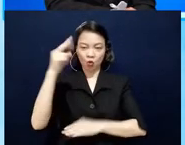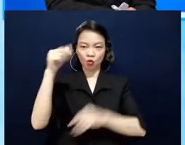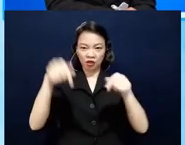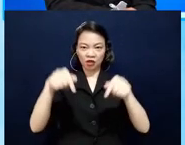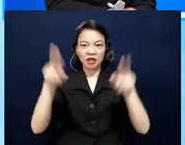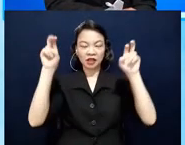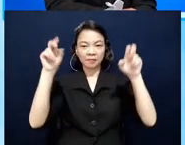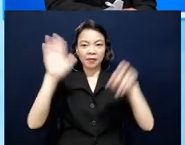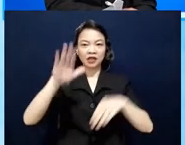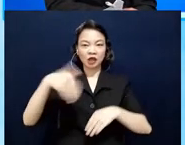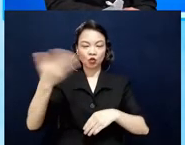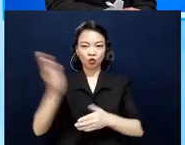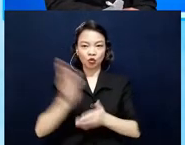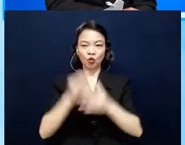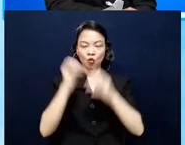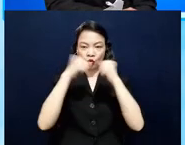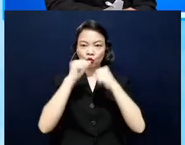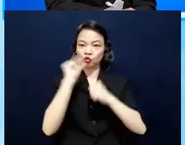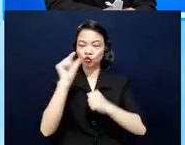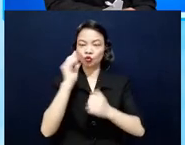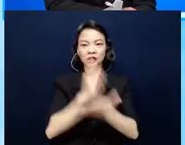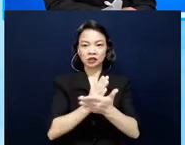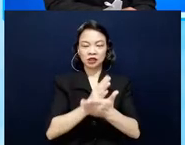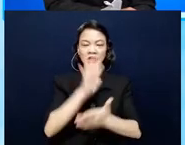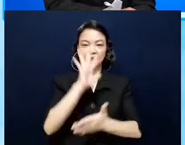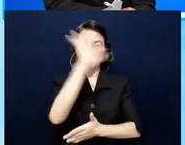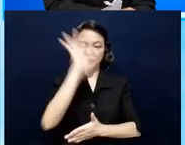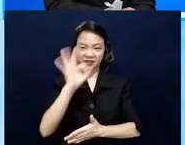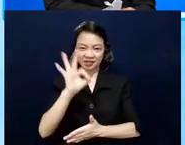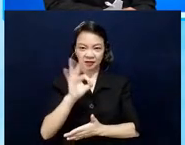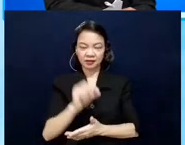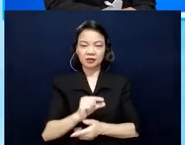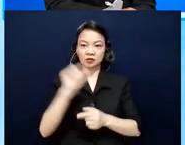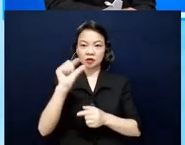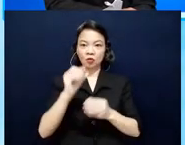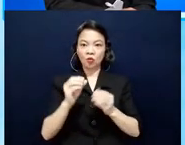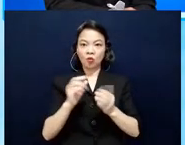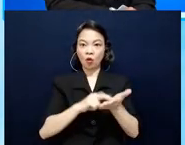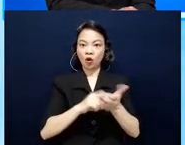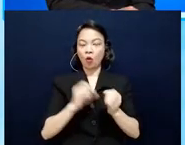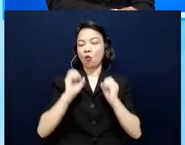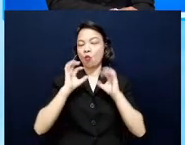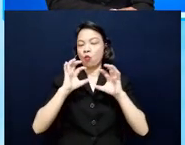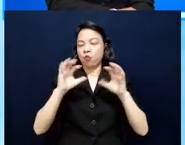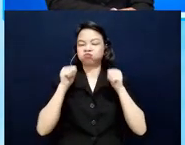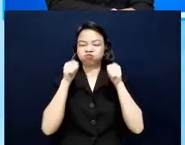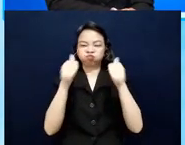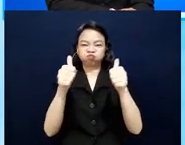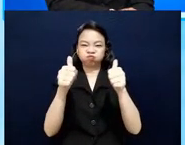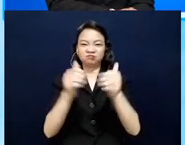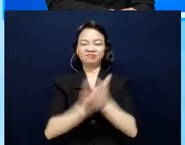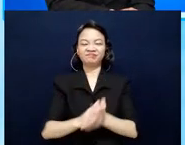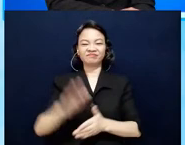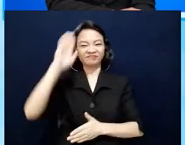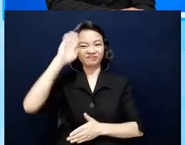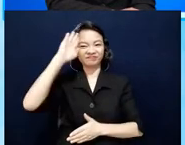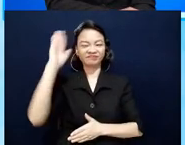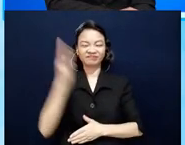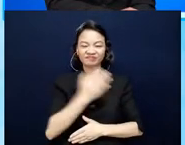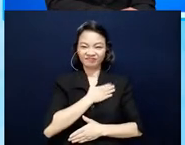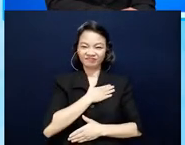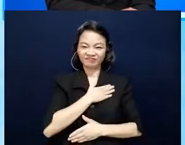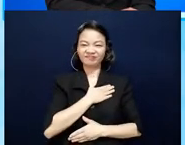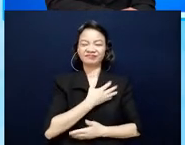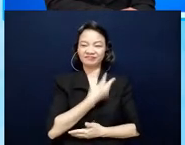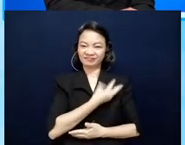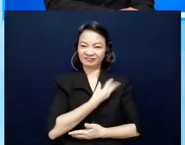adalah komitmen untuk berhenti. 5% tadi berarti sangat signifikan. Terima kasih Mbak Brigita. Wassalamualaikum warahmatullahi wabarakatuh. Salam